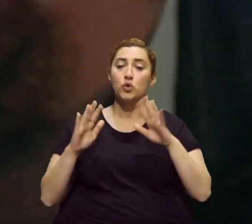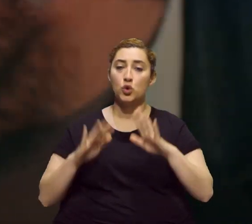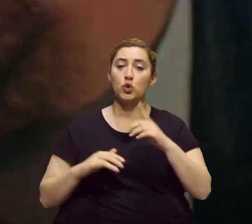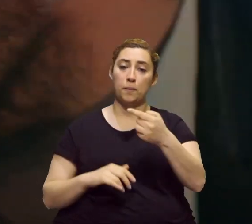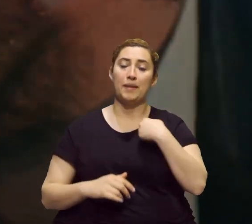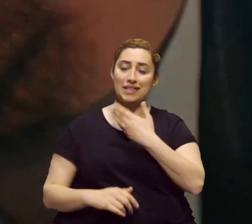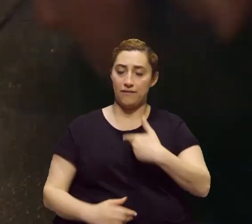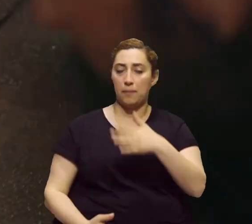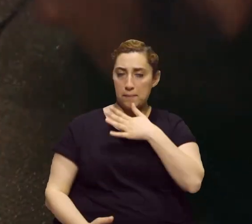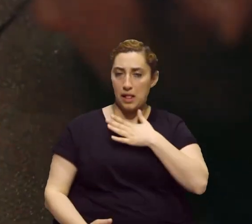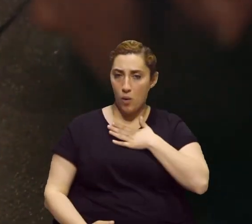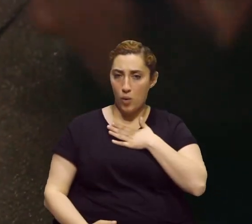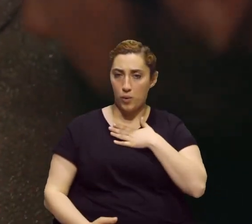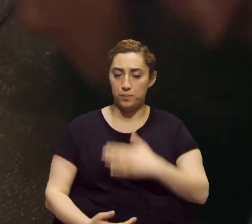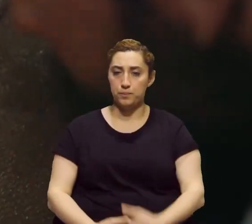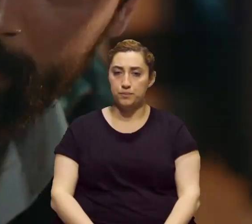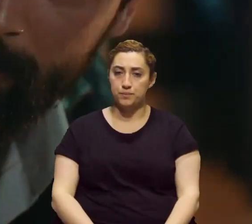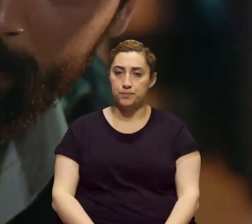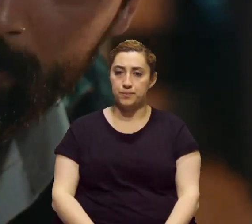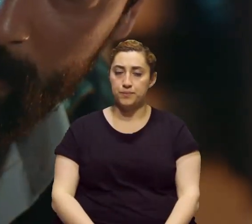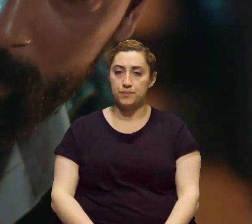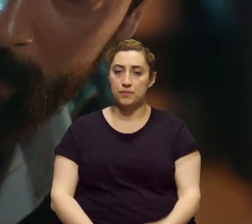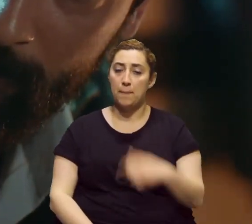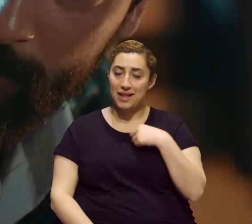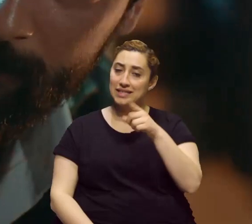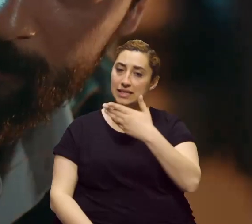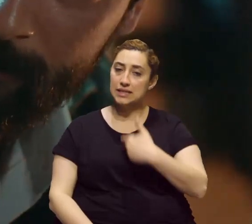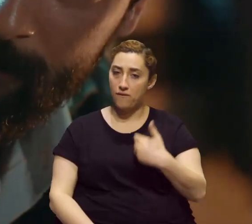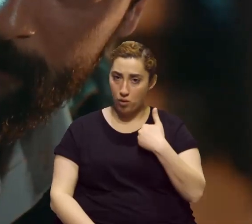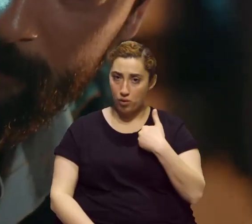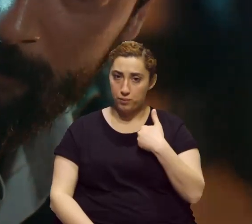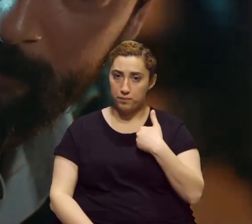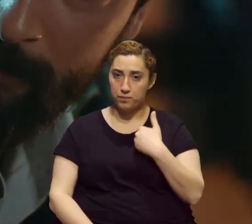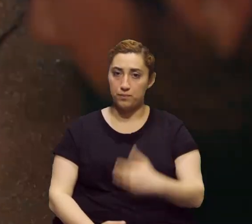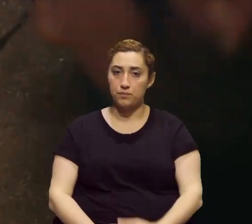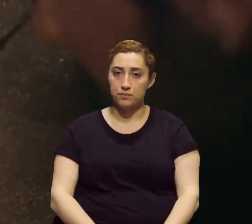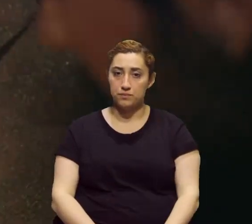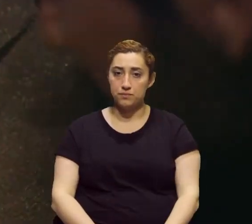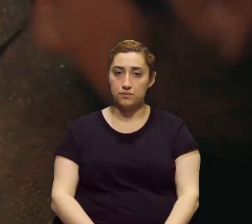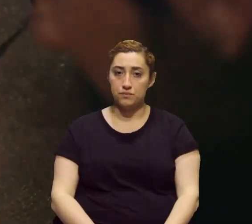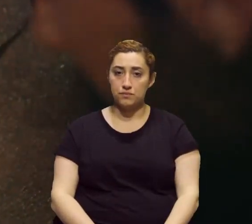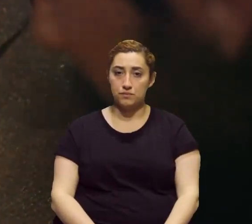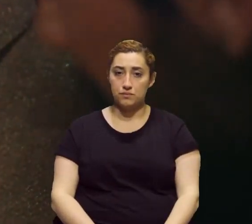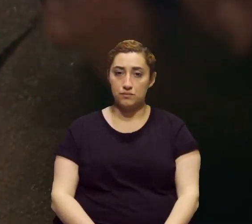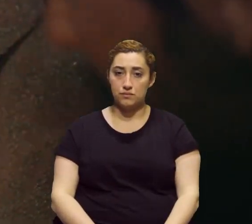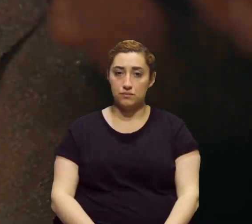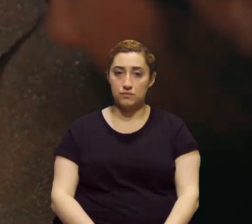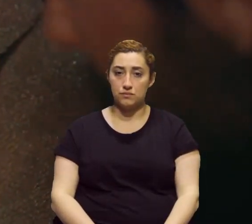Çünkü beni sevdiğini biliyorum. Divandalar. Ben de seni seviyorum. Leyla şaşkınlıkla